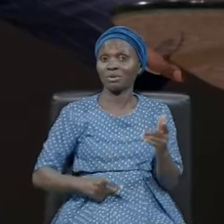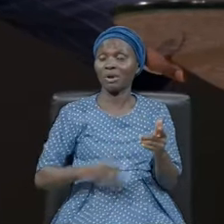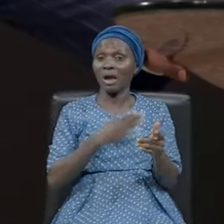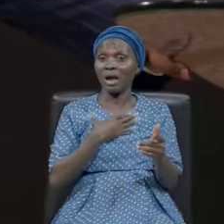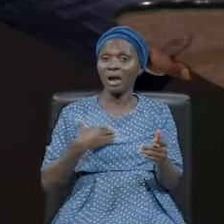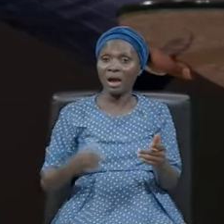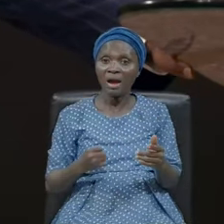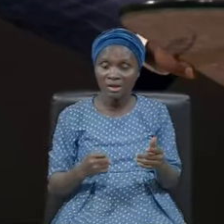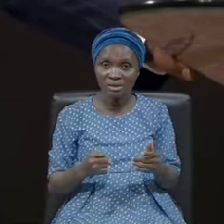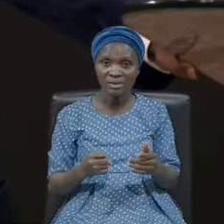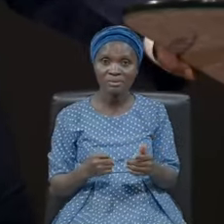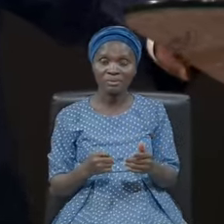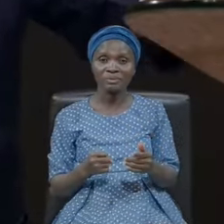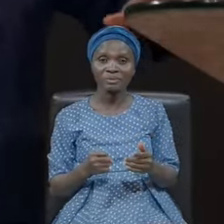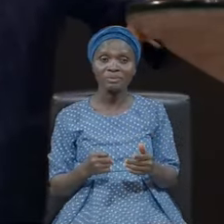d'être nés de nouveau.